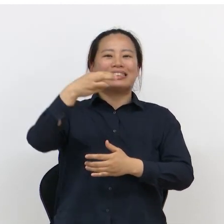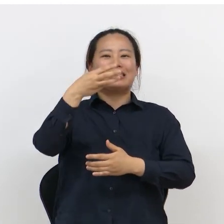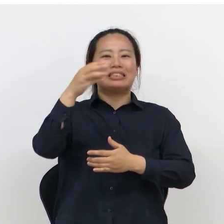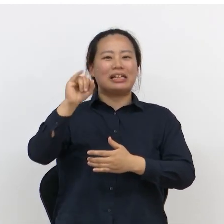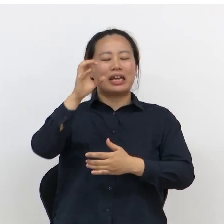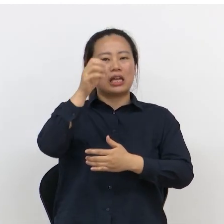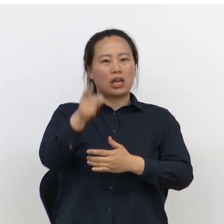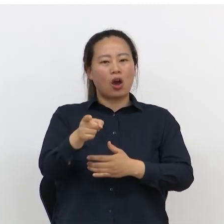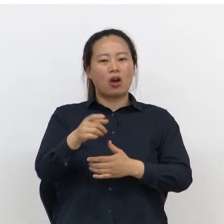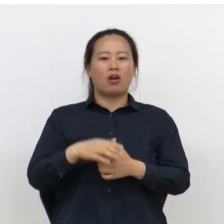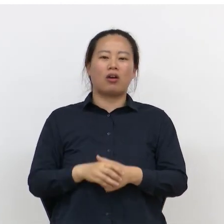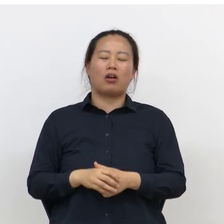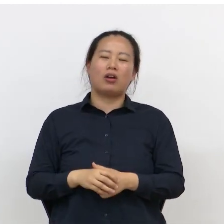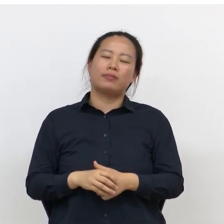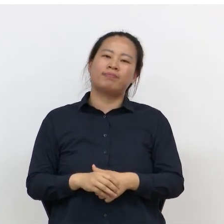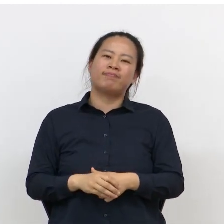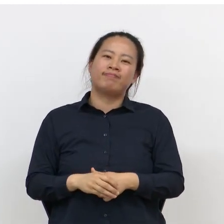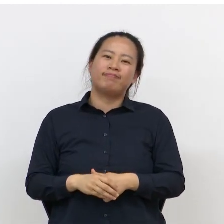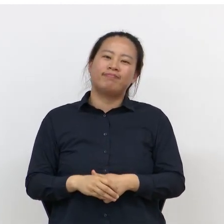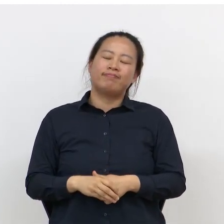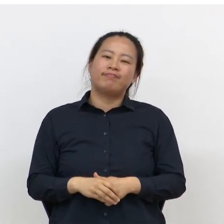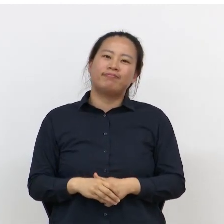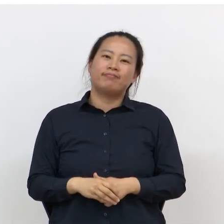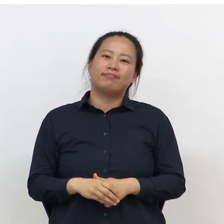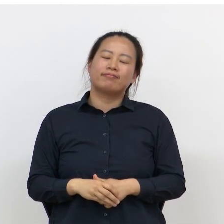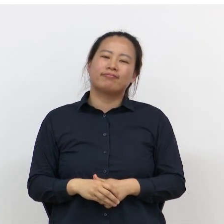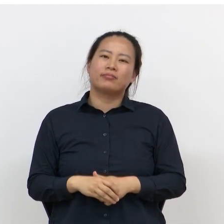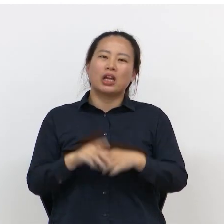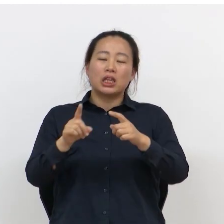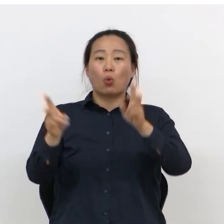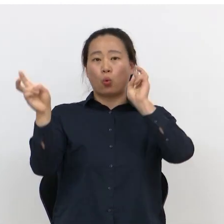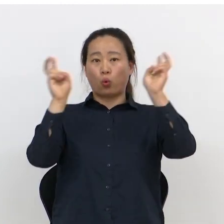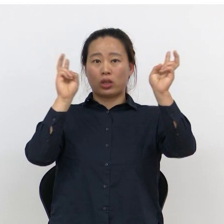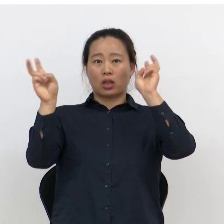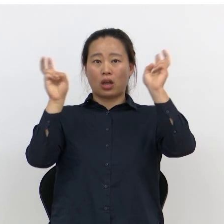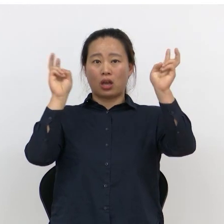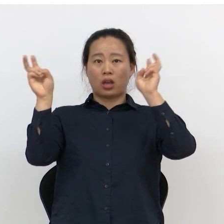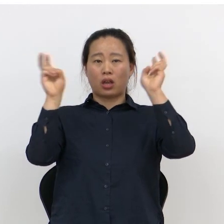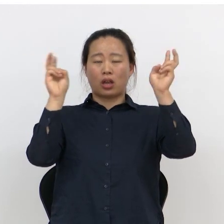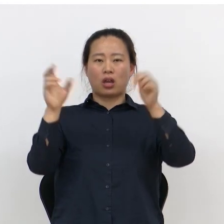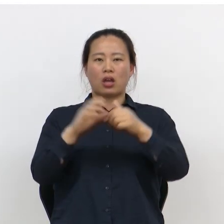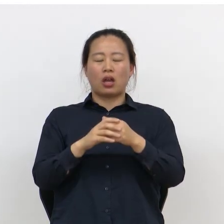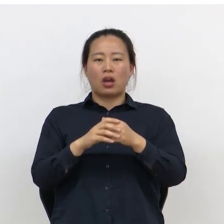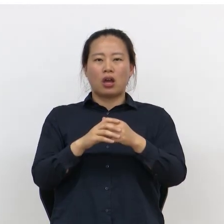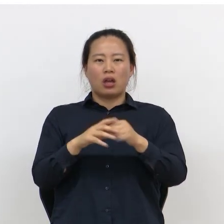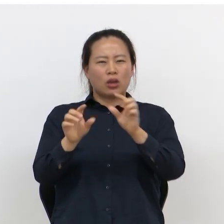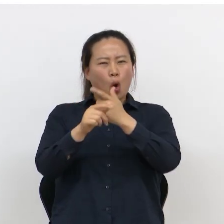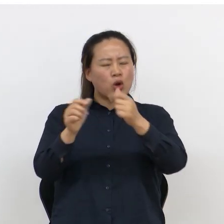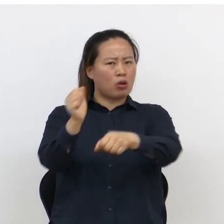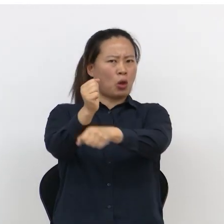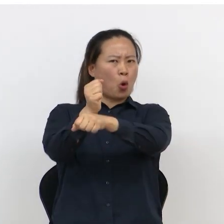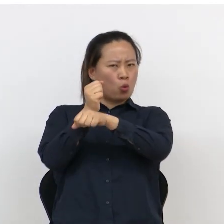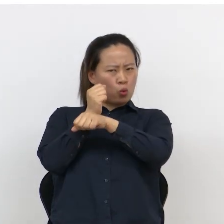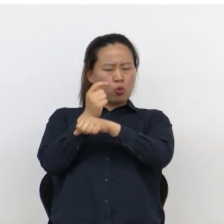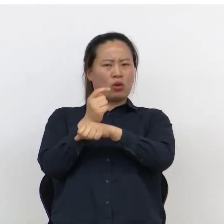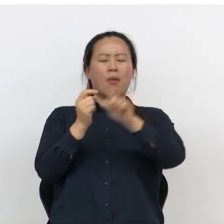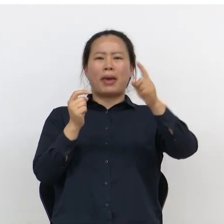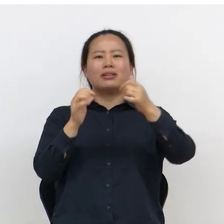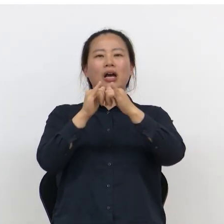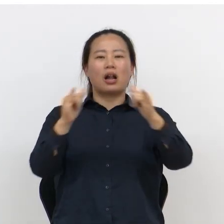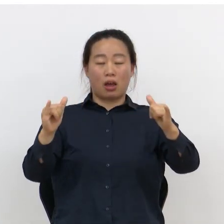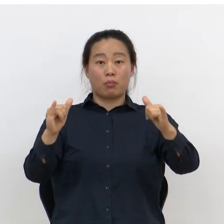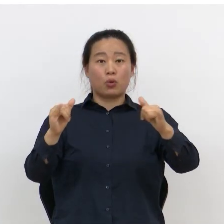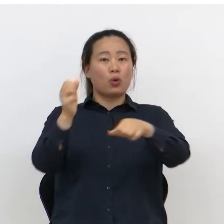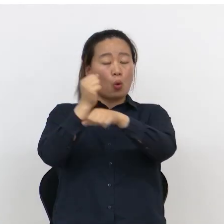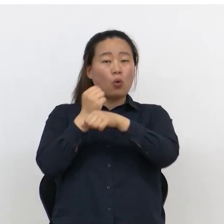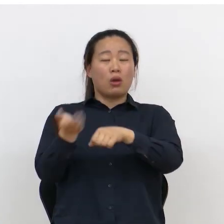코클리어 하이브리드 시스템이라는 것을 사용합니다. 이 회사에서는 국제 다기관 연구 100명 환자를 대상으로